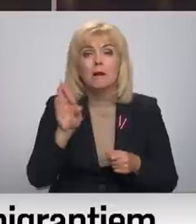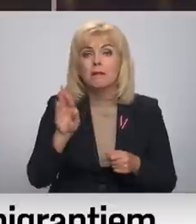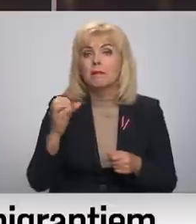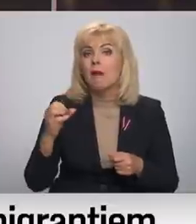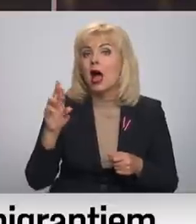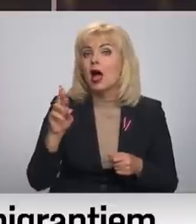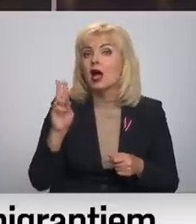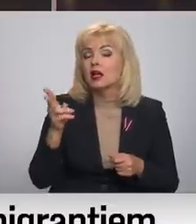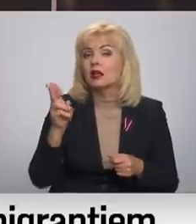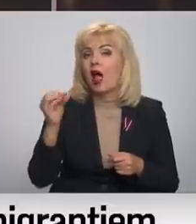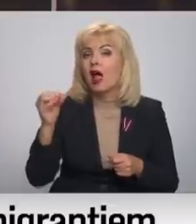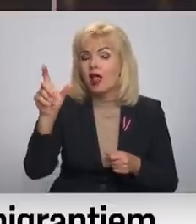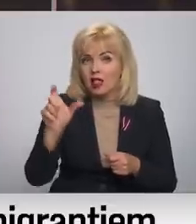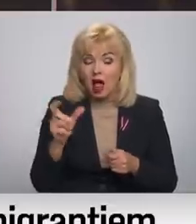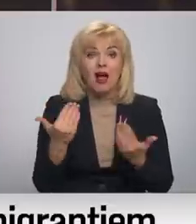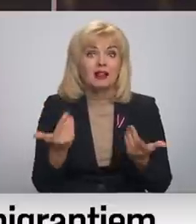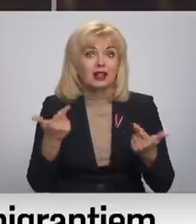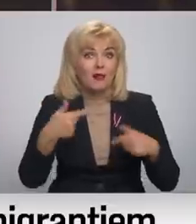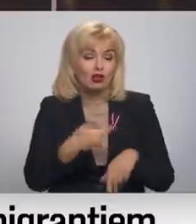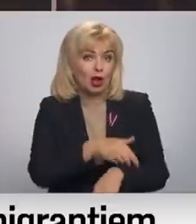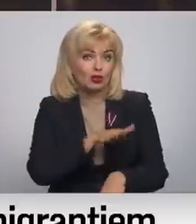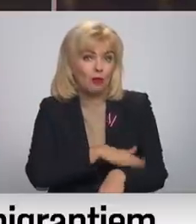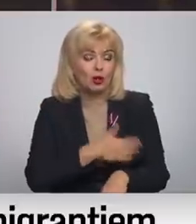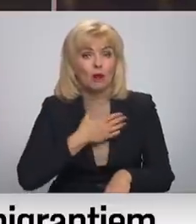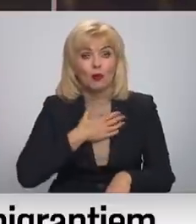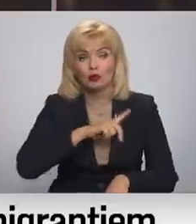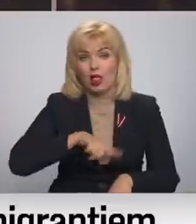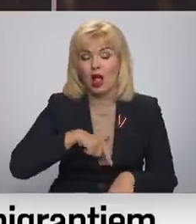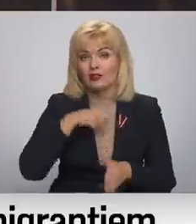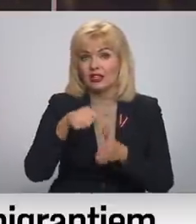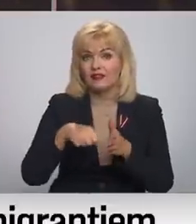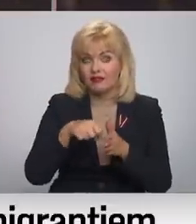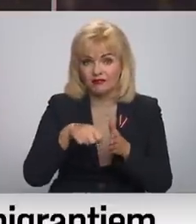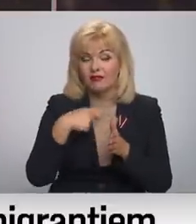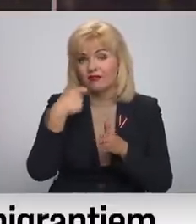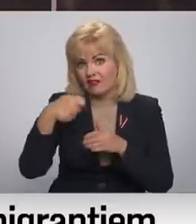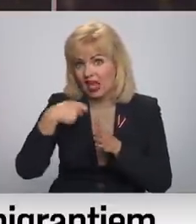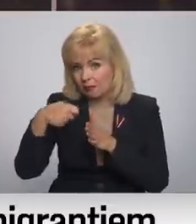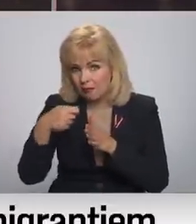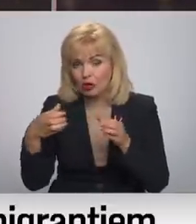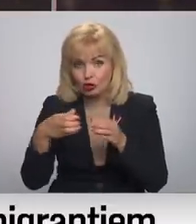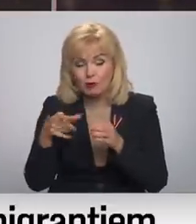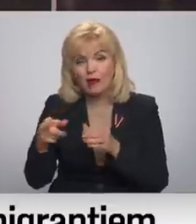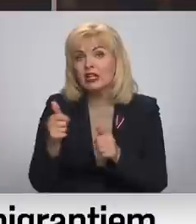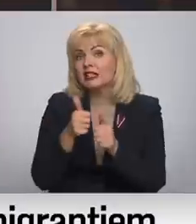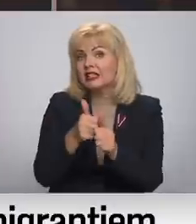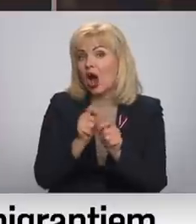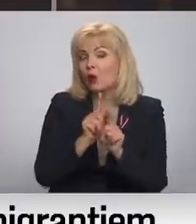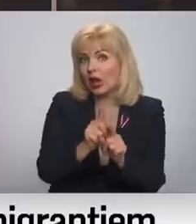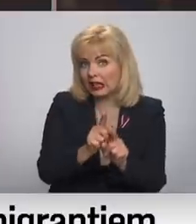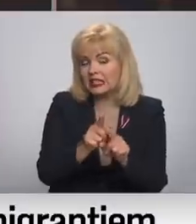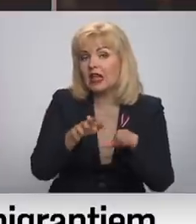Merkelei. Polijā atrodas Latvijas televīzijas filmēšanas grupa, kas pierobežas teritorijās seko līdz notikuma attīstībai un lūk